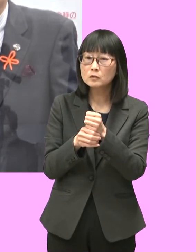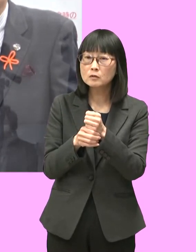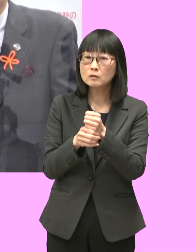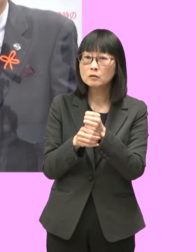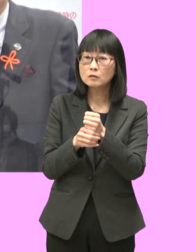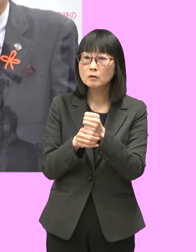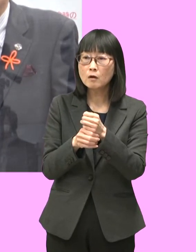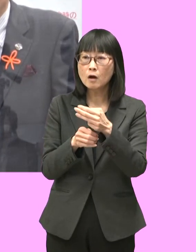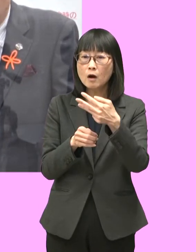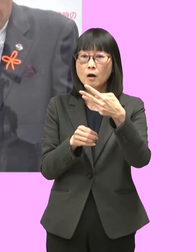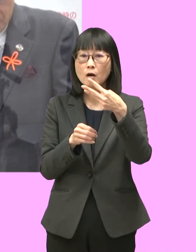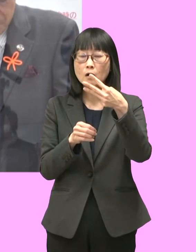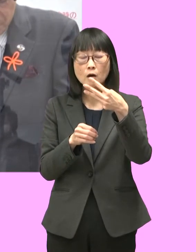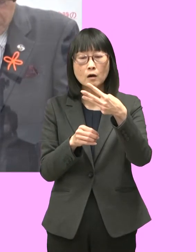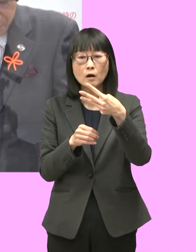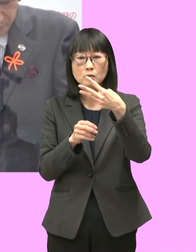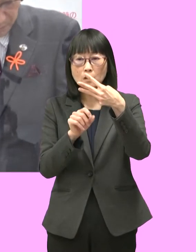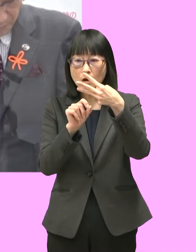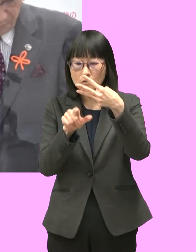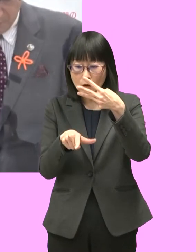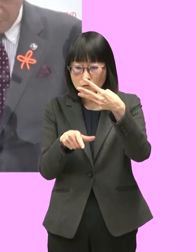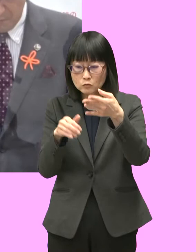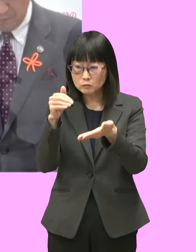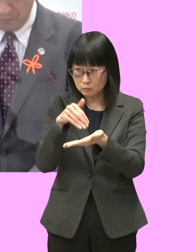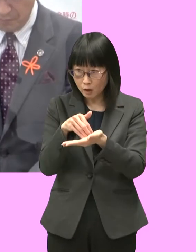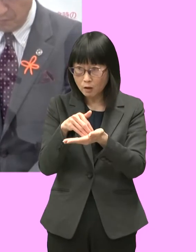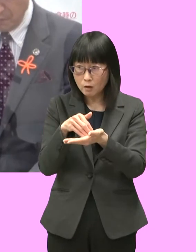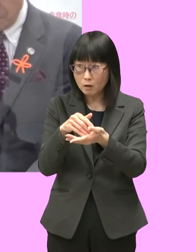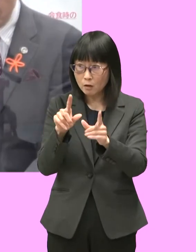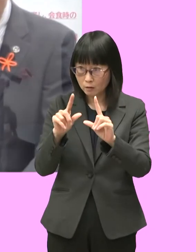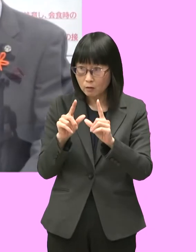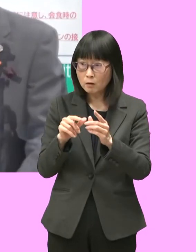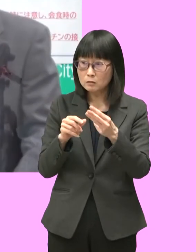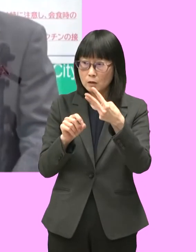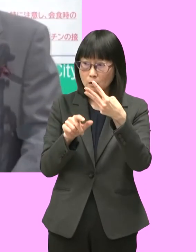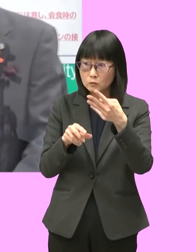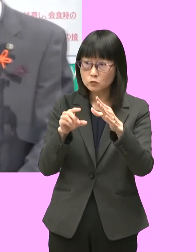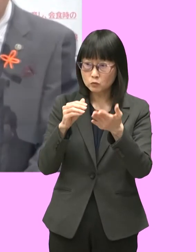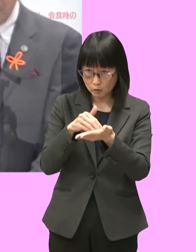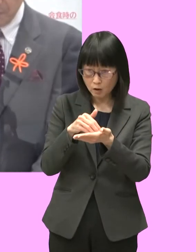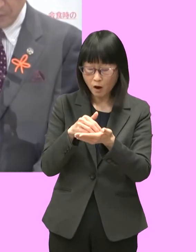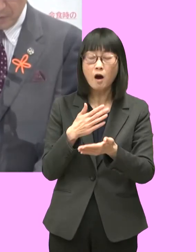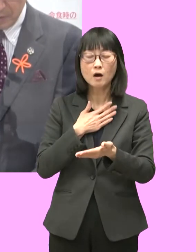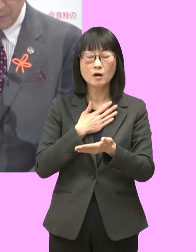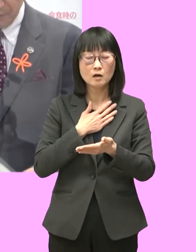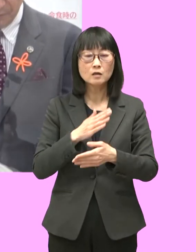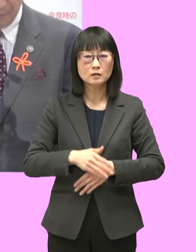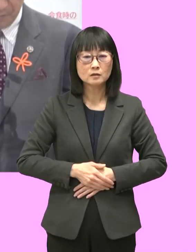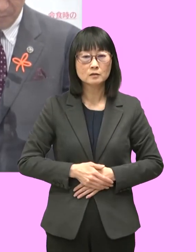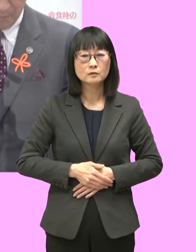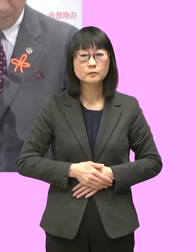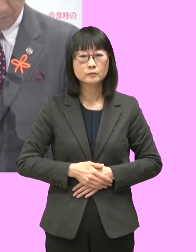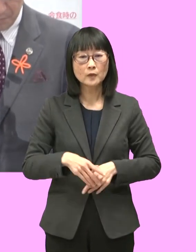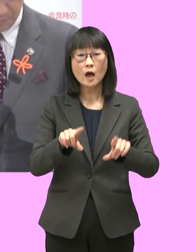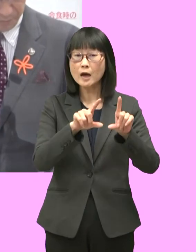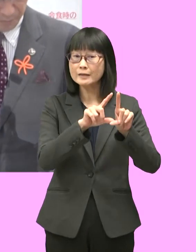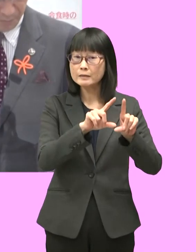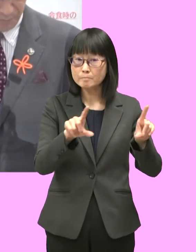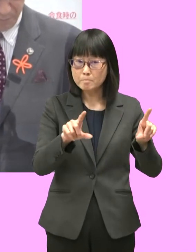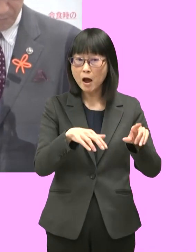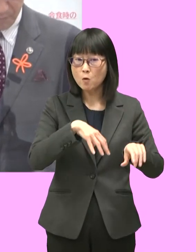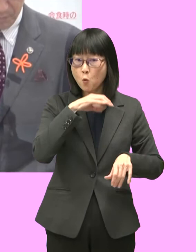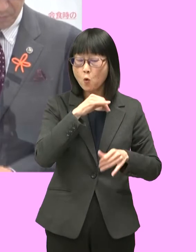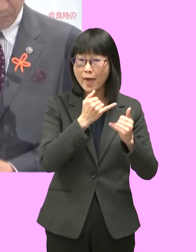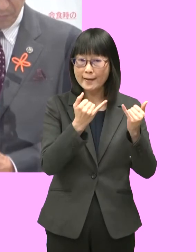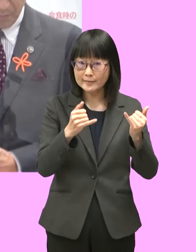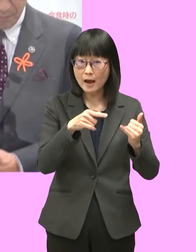ません、 3月末。はい、はい。それと一般の高齢者の件ですけれども、この9万6千本のうちの、